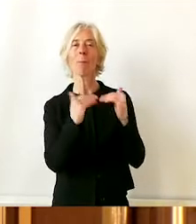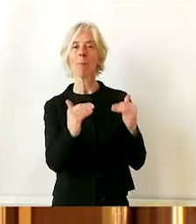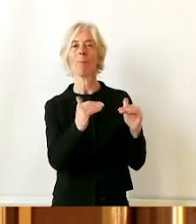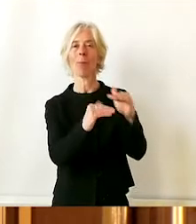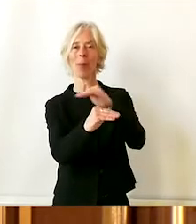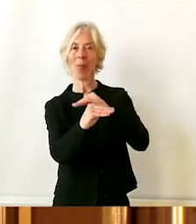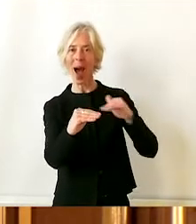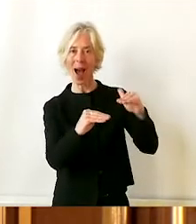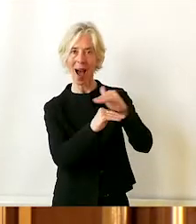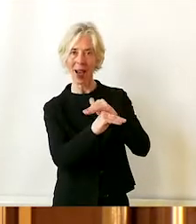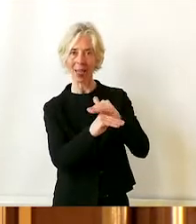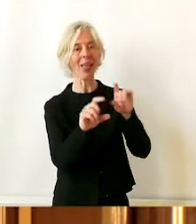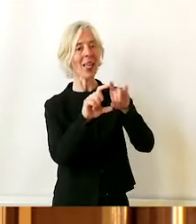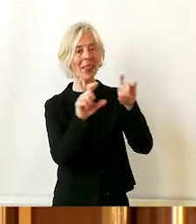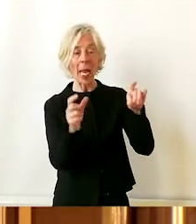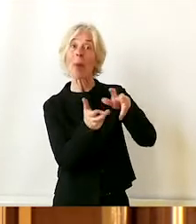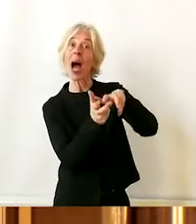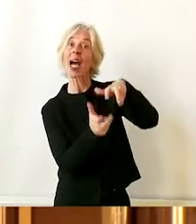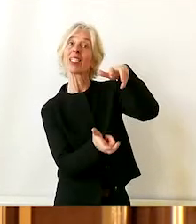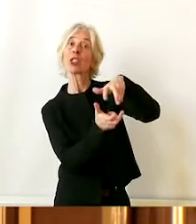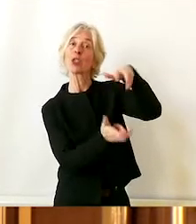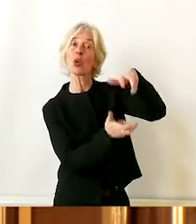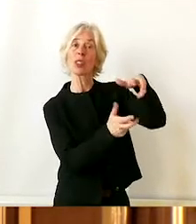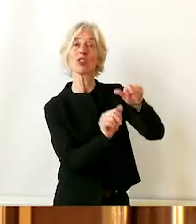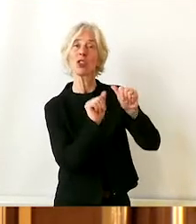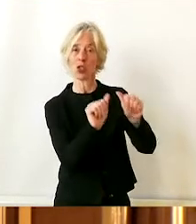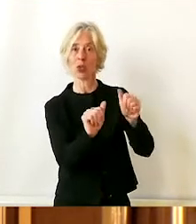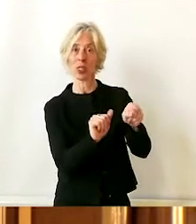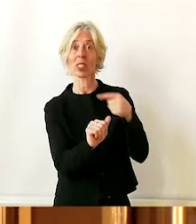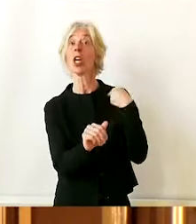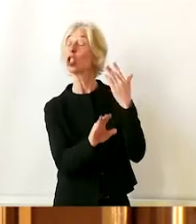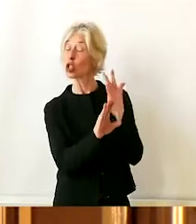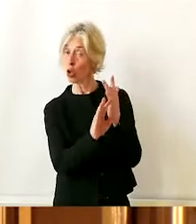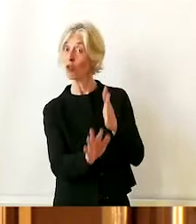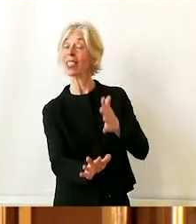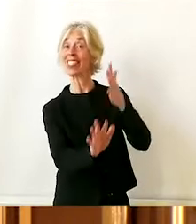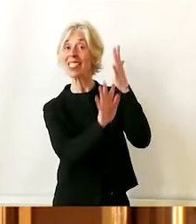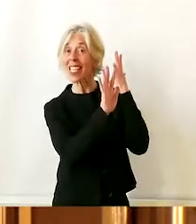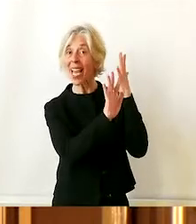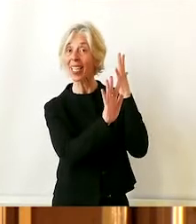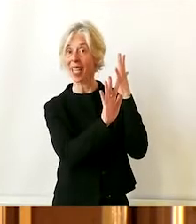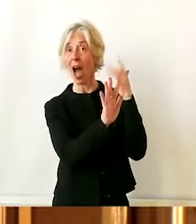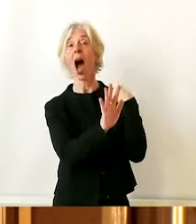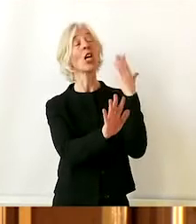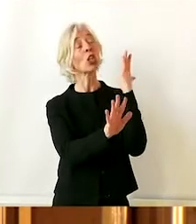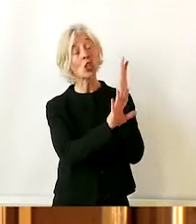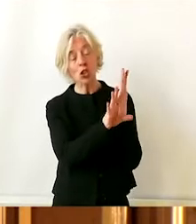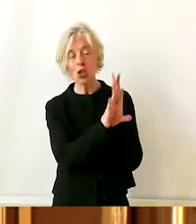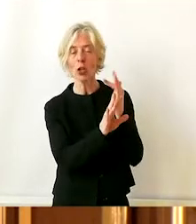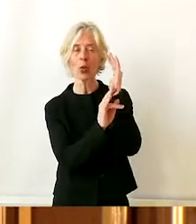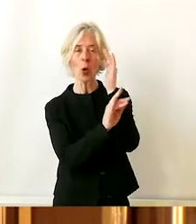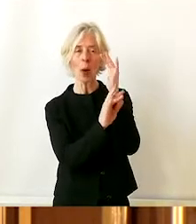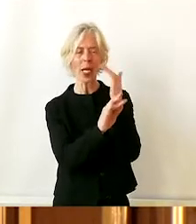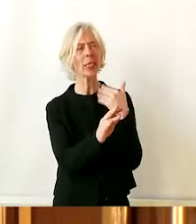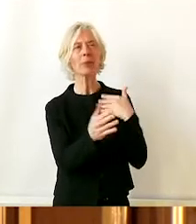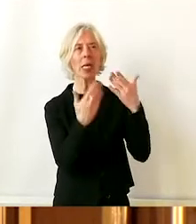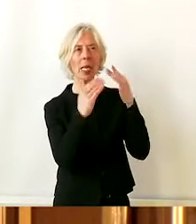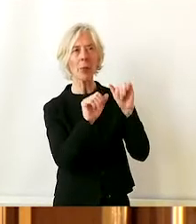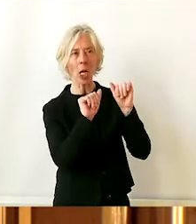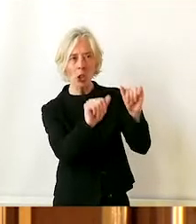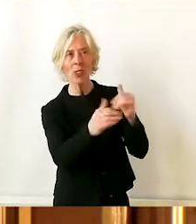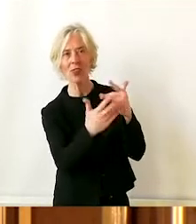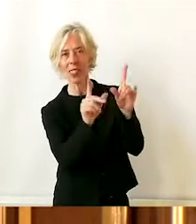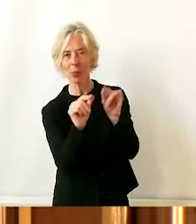sehr genau, dass auch vor über zehn Jahren wir uns schon genau Gedanken gemacht haben, was wollen wir denn überhaupt in diesem Gelände, auf diesem Gebiet auch